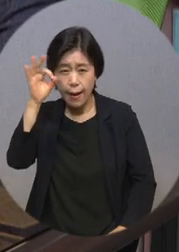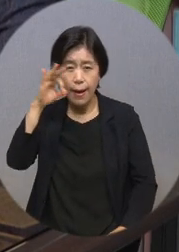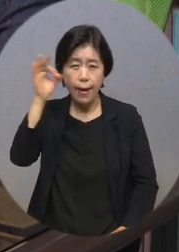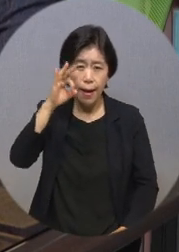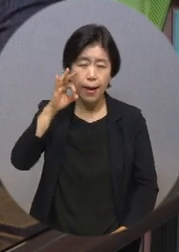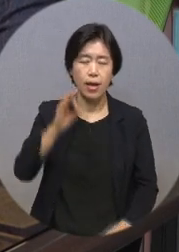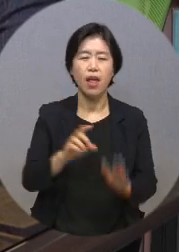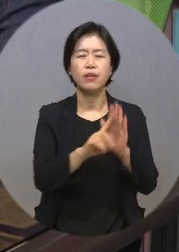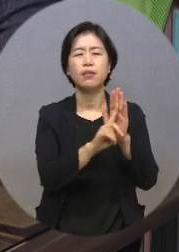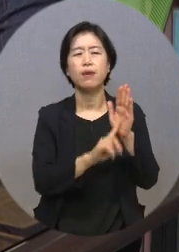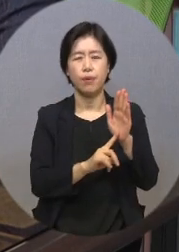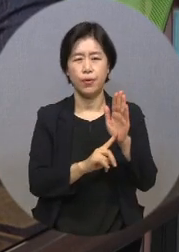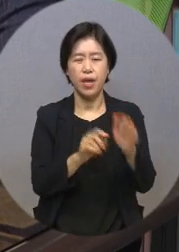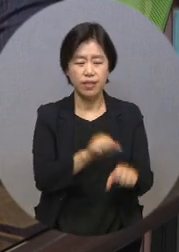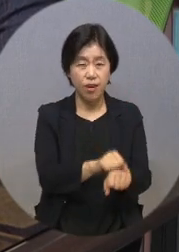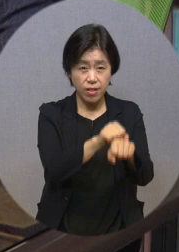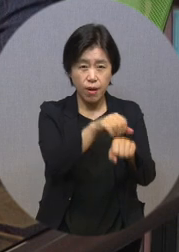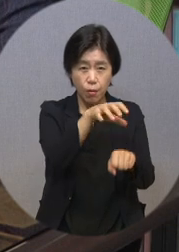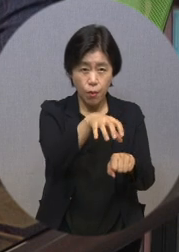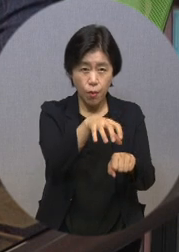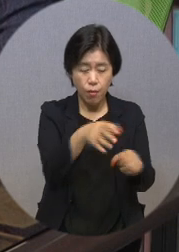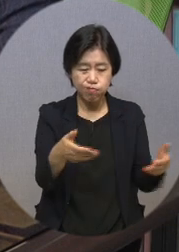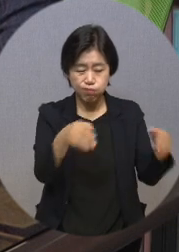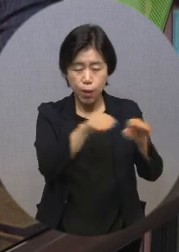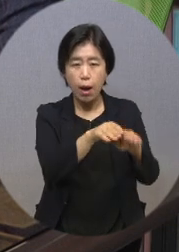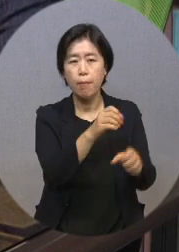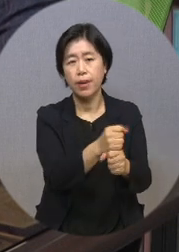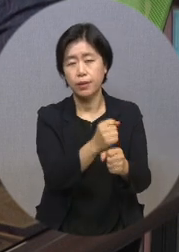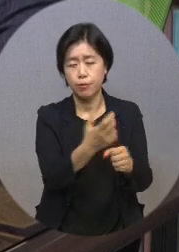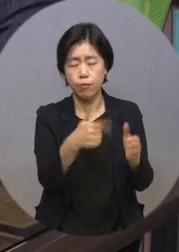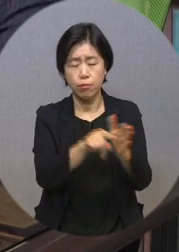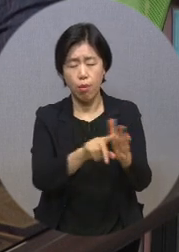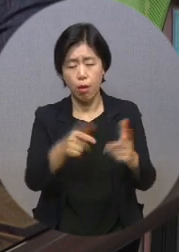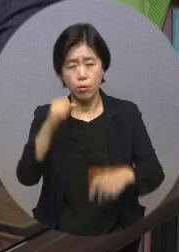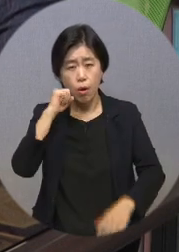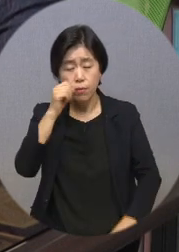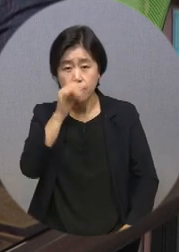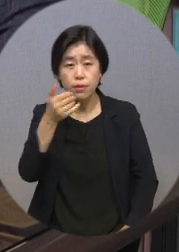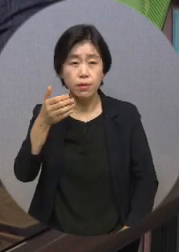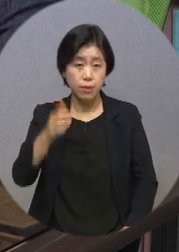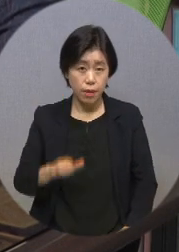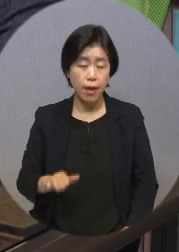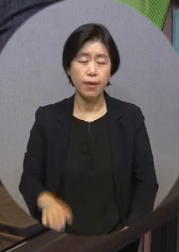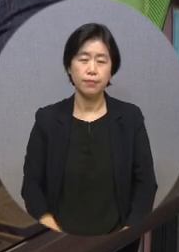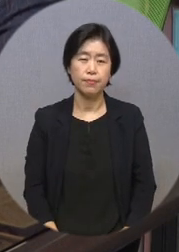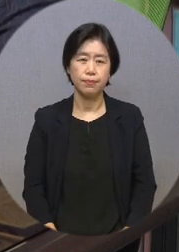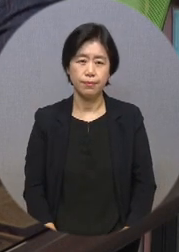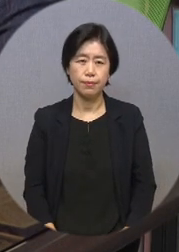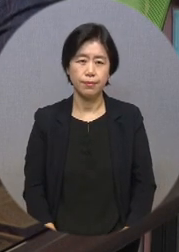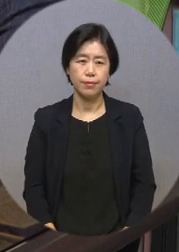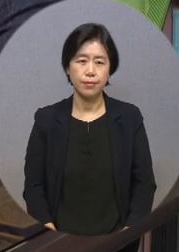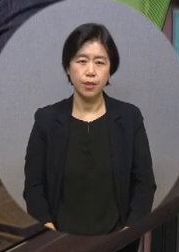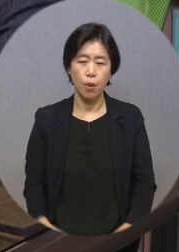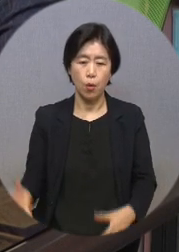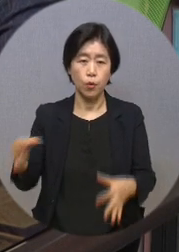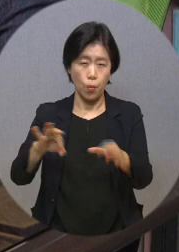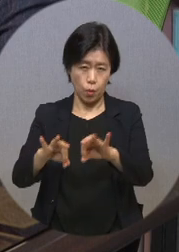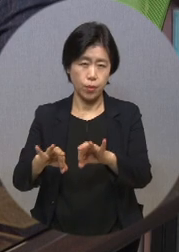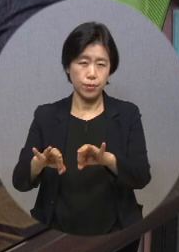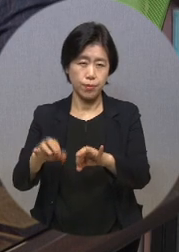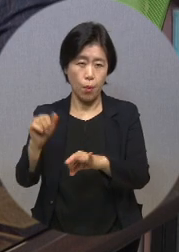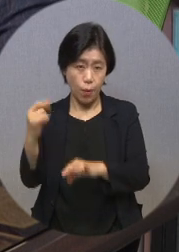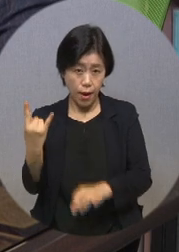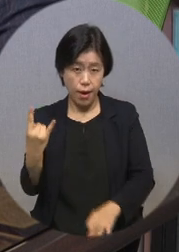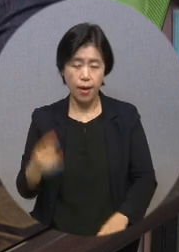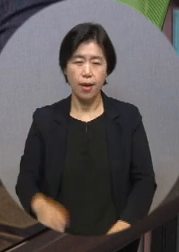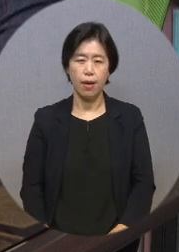저장고를 만들기 위해서 노력을 했지만 어려움이 많았었습니다. 다행히 세종시 그 사회복지 공동 모금회에 저희가